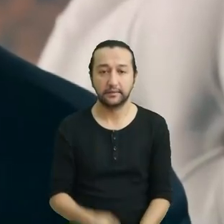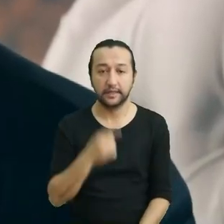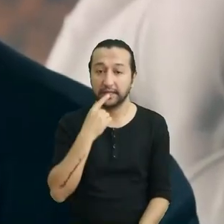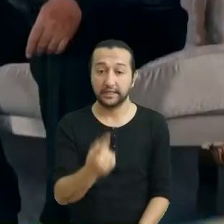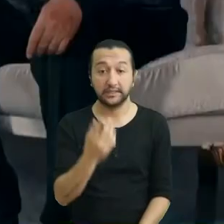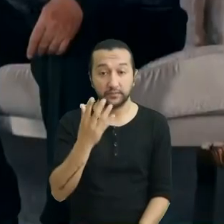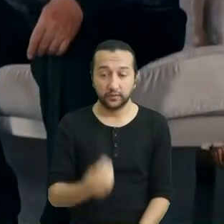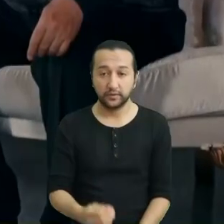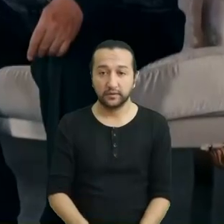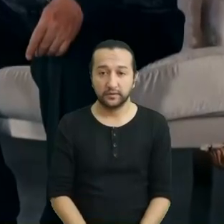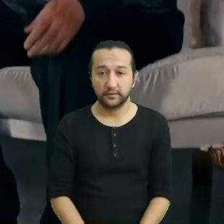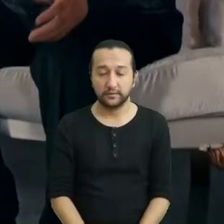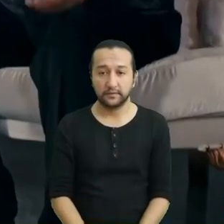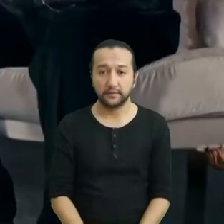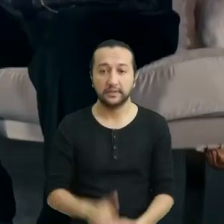Diyeceğim o ki,